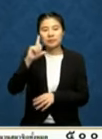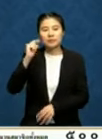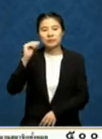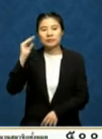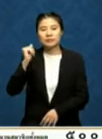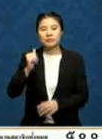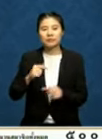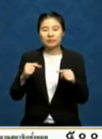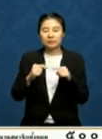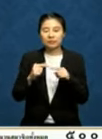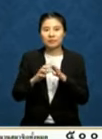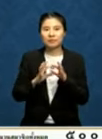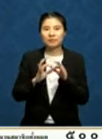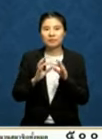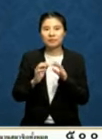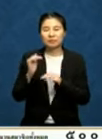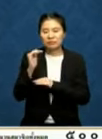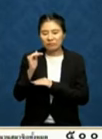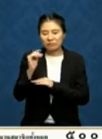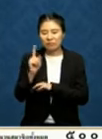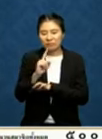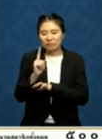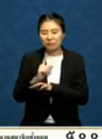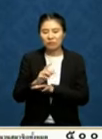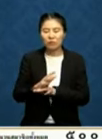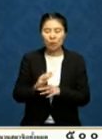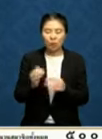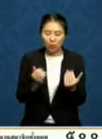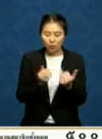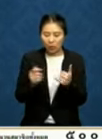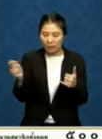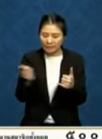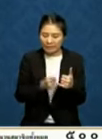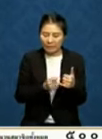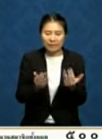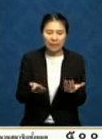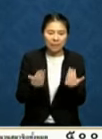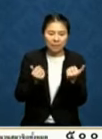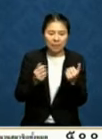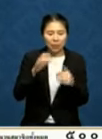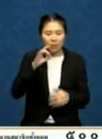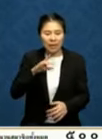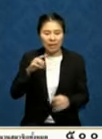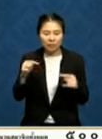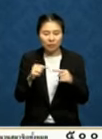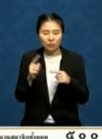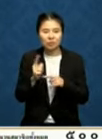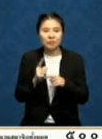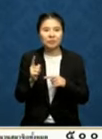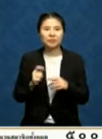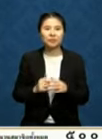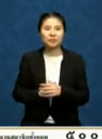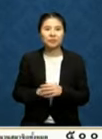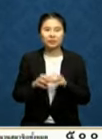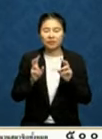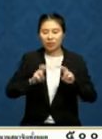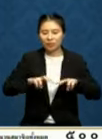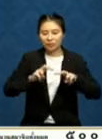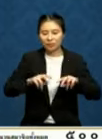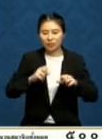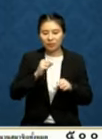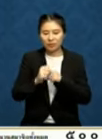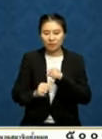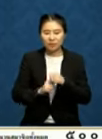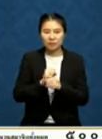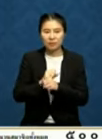แม่นั้นจะสามารถควบคุมหรือกำหนดได้ว่าจะตีลูกตนเองแรงหรือเบาแค่ไหนนั้นก็เป็นแนวคิดที่ไม่เป็นจริงครับงานวิจัยปี2008